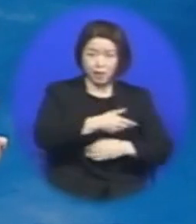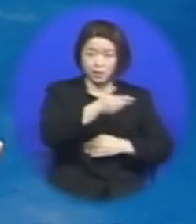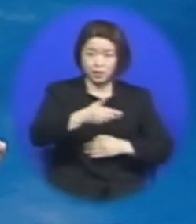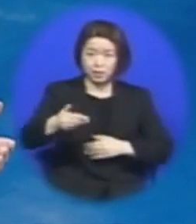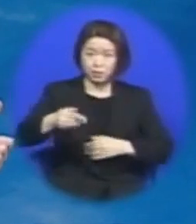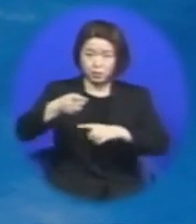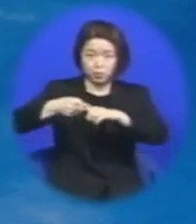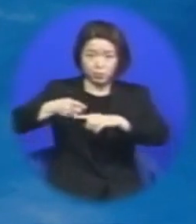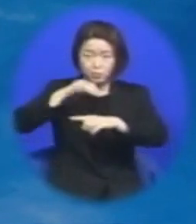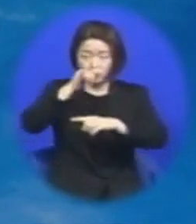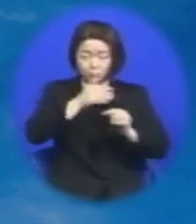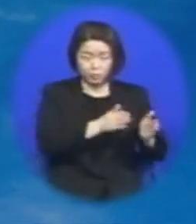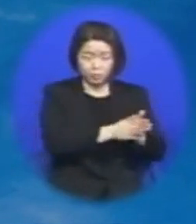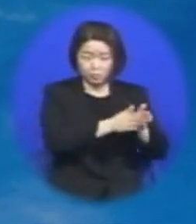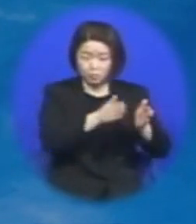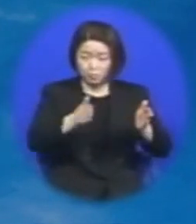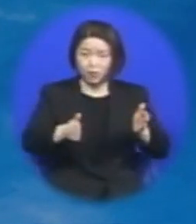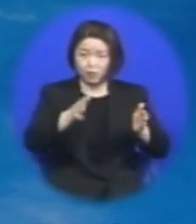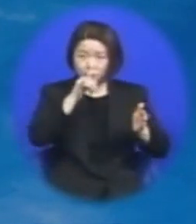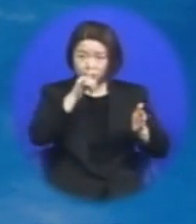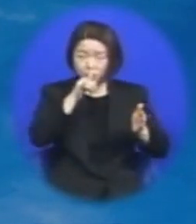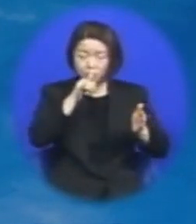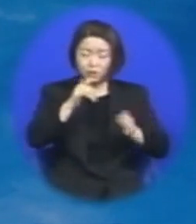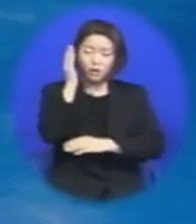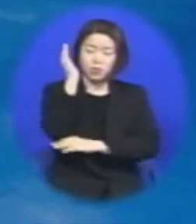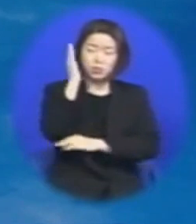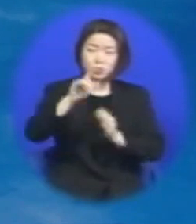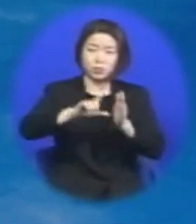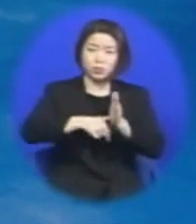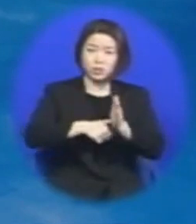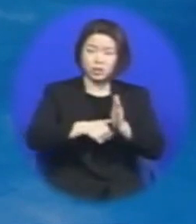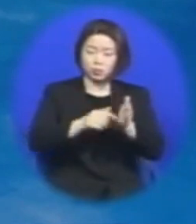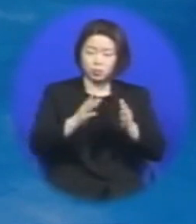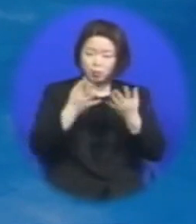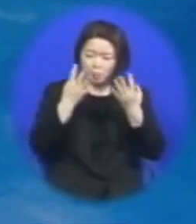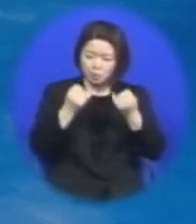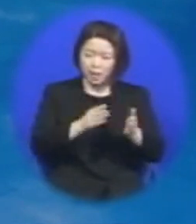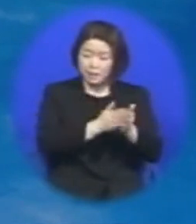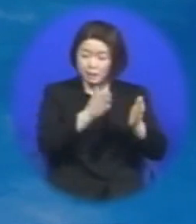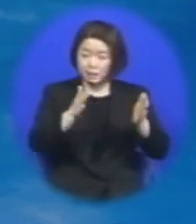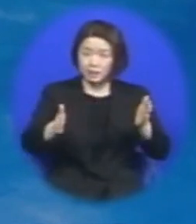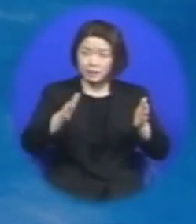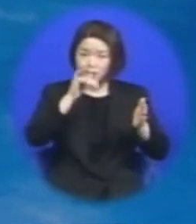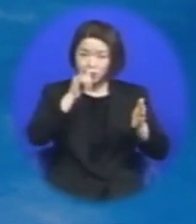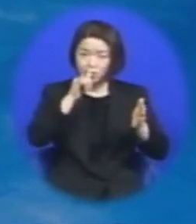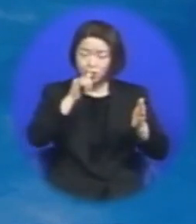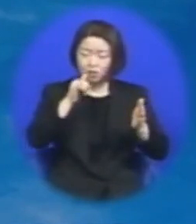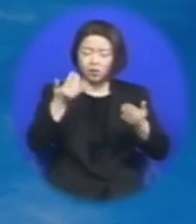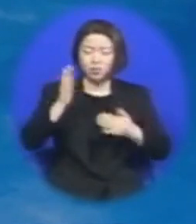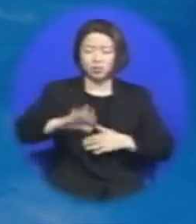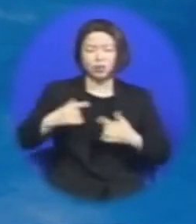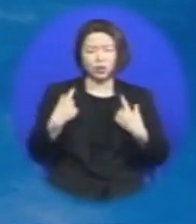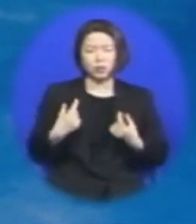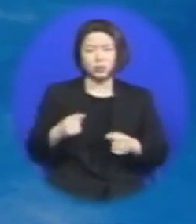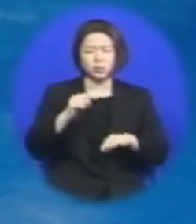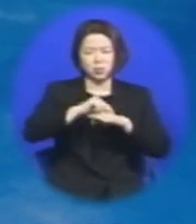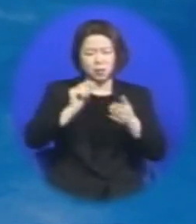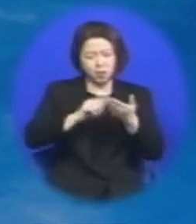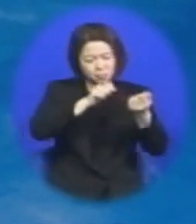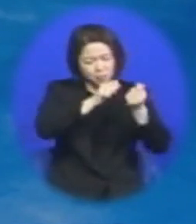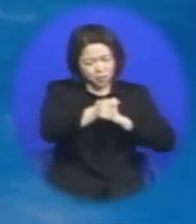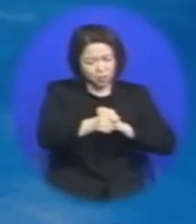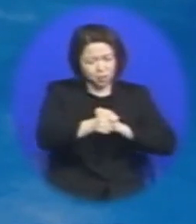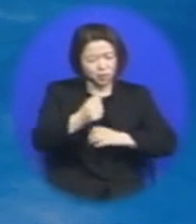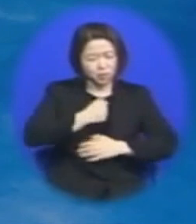지났잖아요 설교 시간도 상당히 지나가고 있습니다 마음이 찢어지는 애통함이 없어요 하나님 앞에 나와서